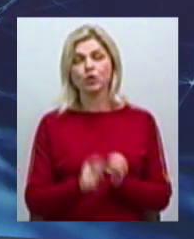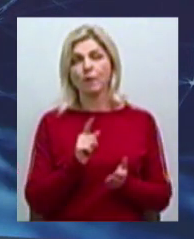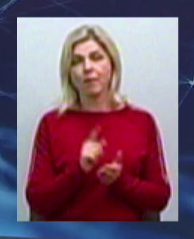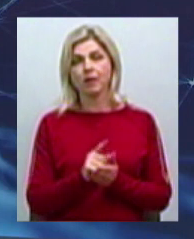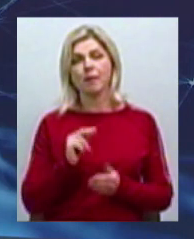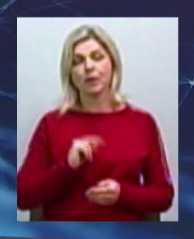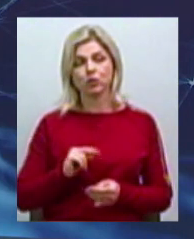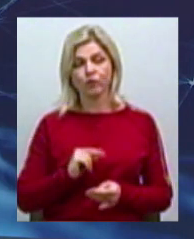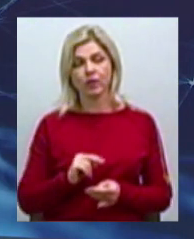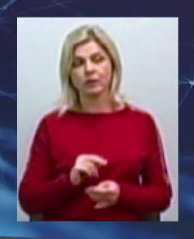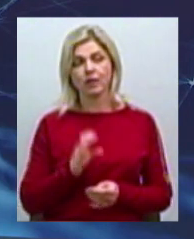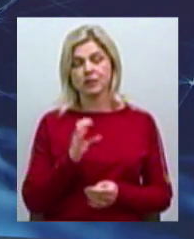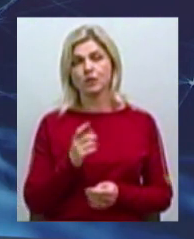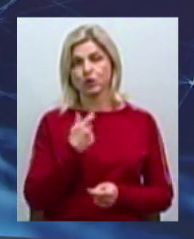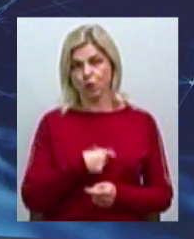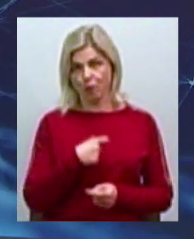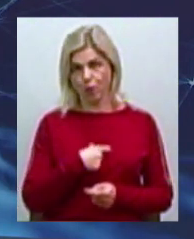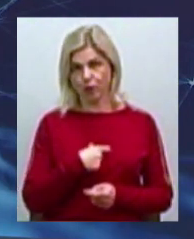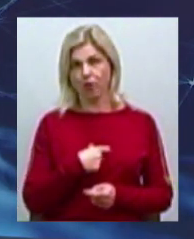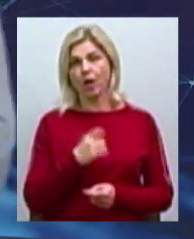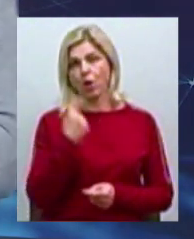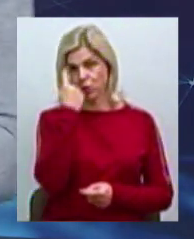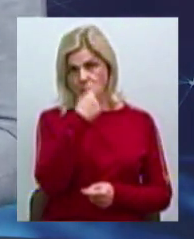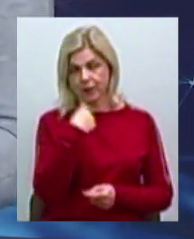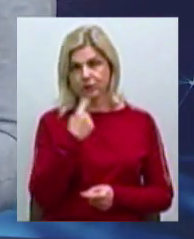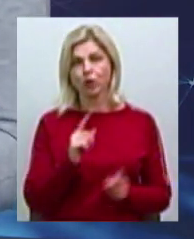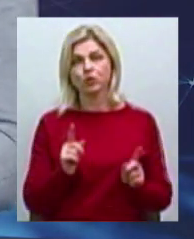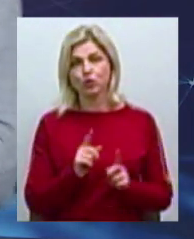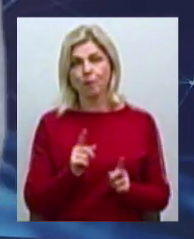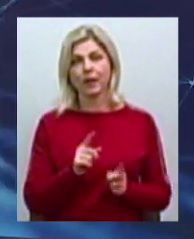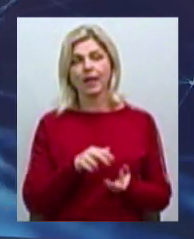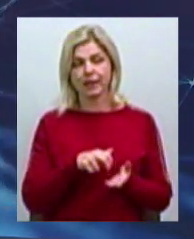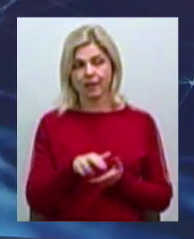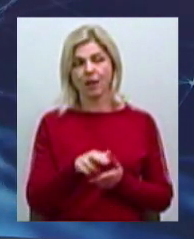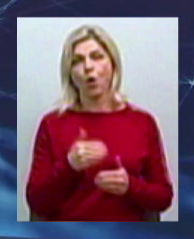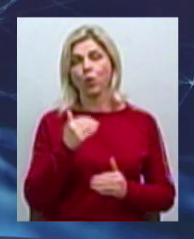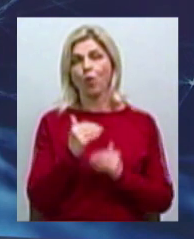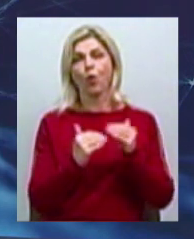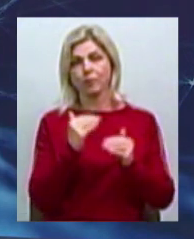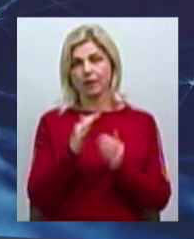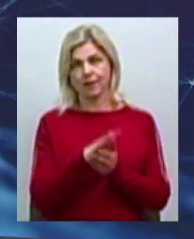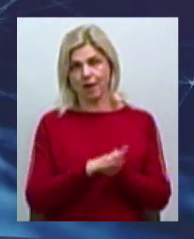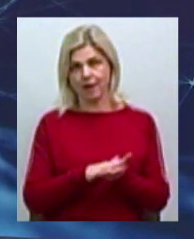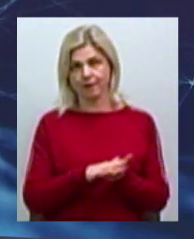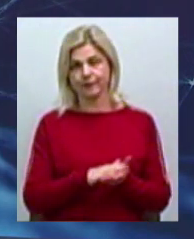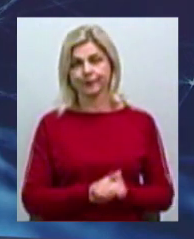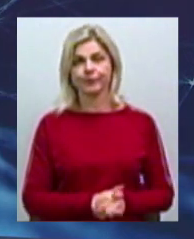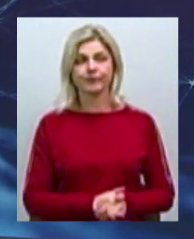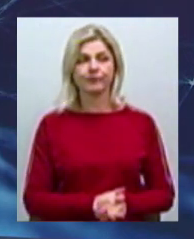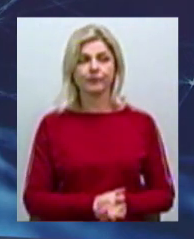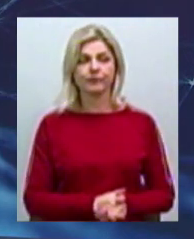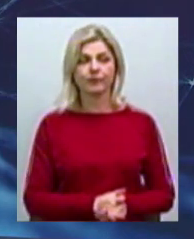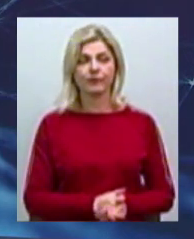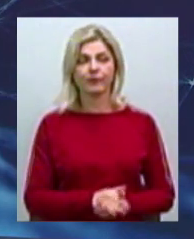працювати з собою особисто, да, для того, щоб іти кроком далі і далі і далі. І